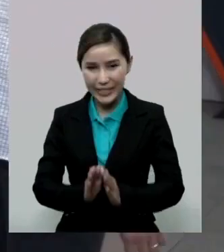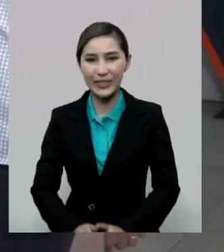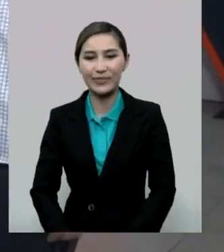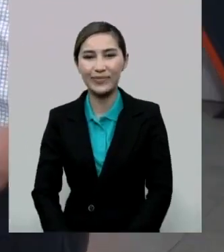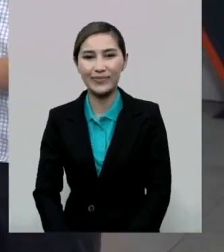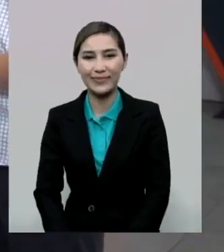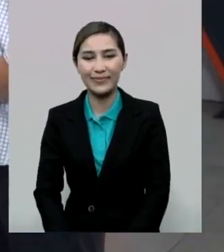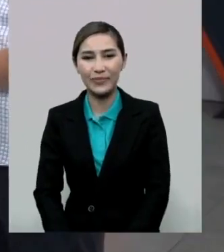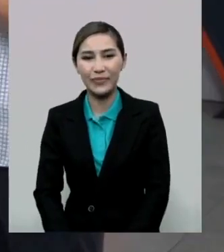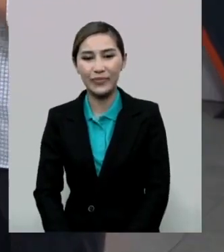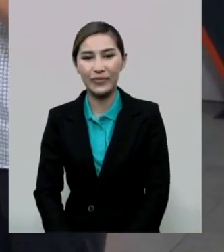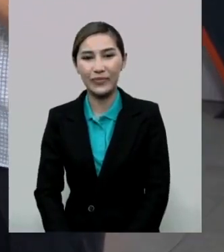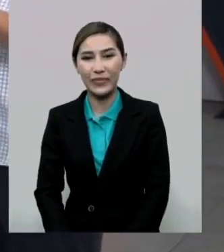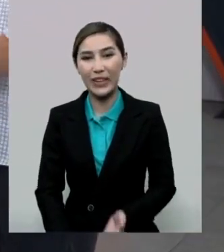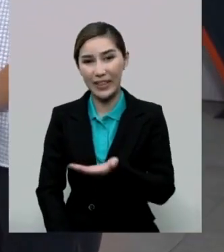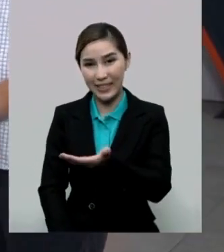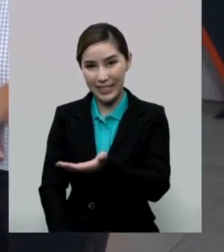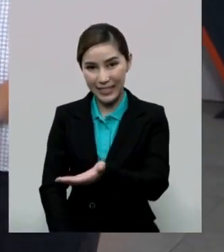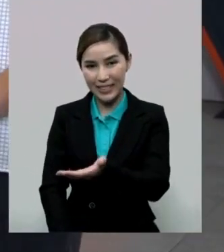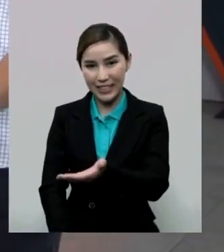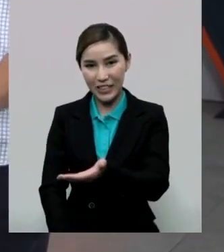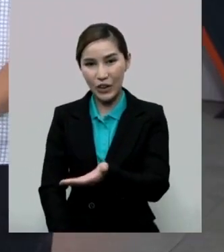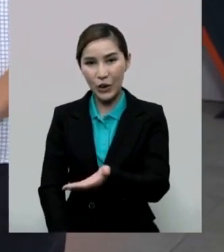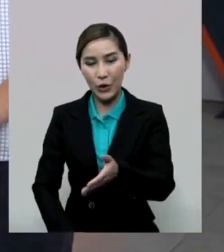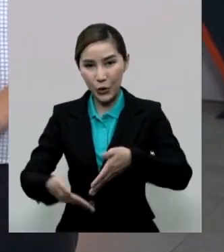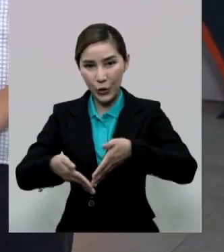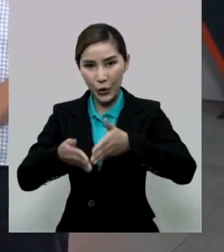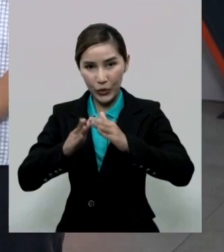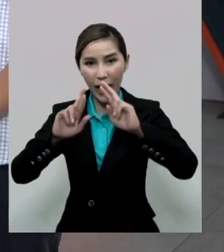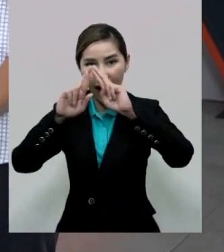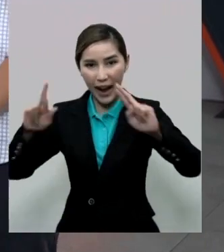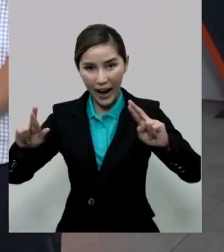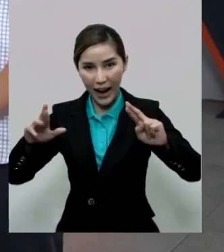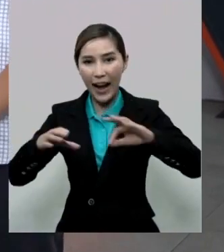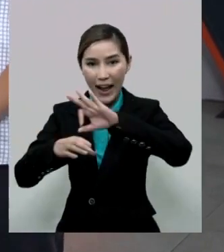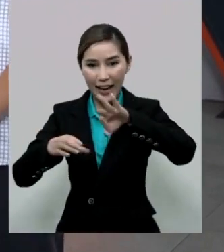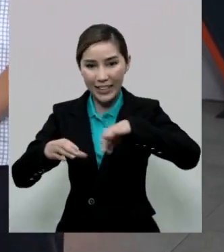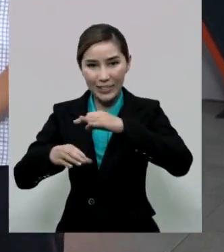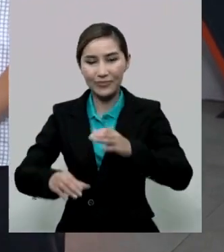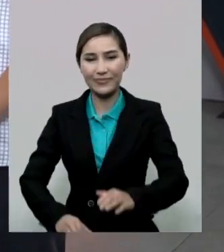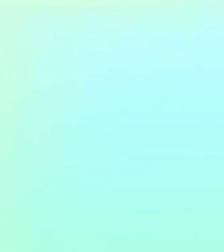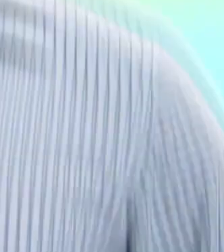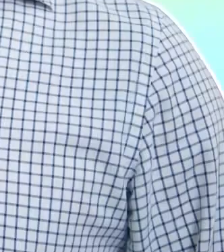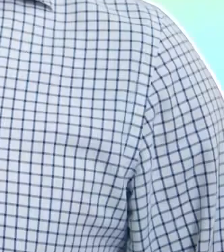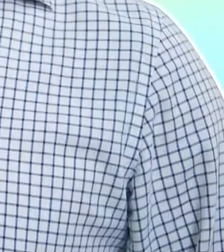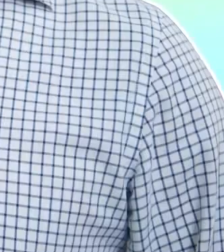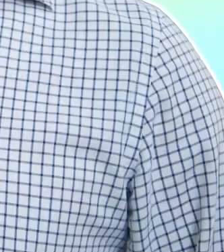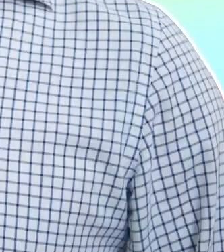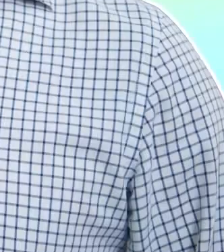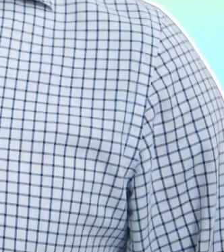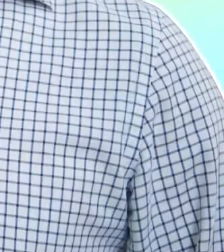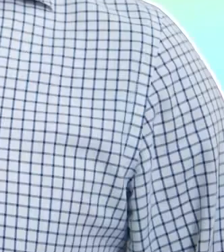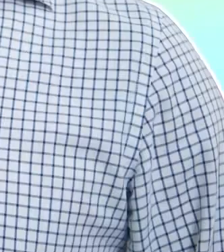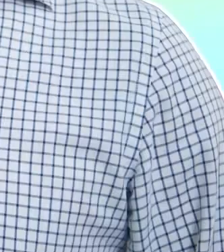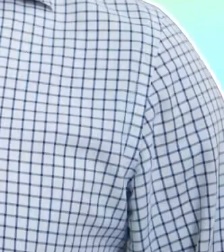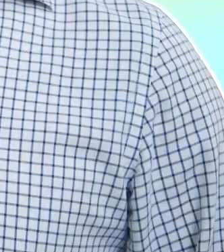สวัสดีค่ะพี่กวินและนี่นะคะคือพี่กวินค่ะผู้ก่อตั้ง .coffee ค่ะ ขึ้นตัวอักษร